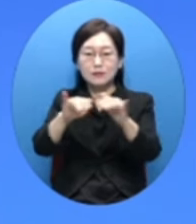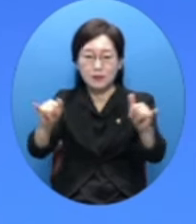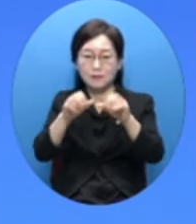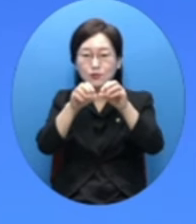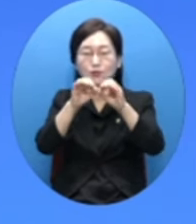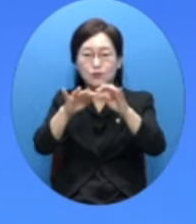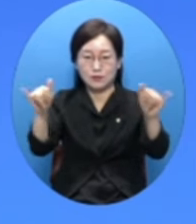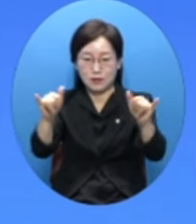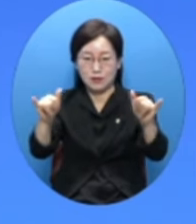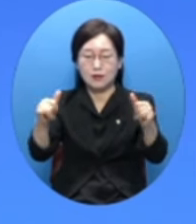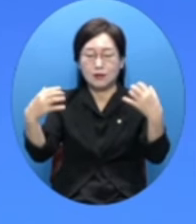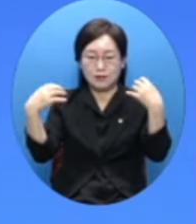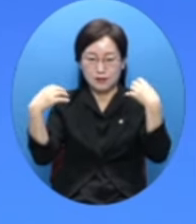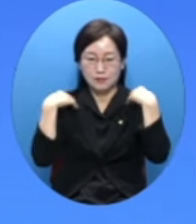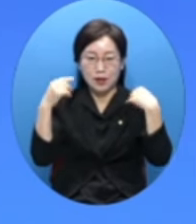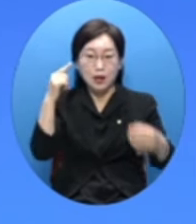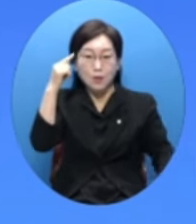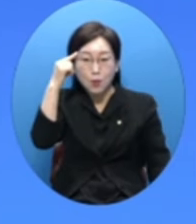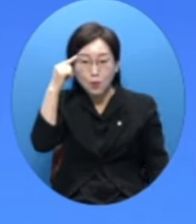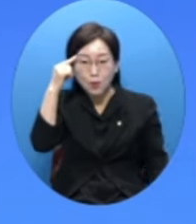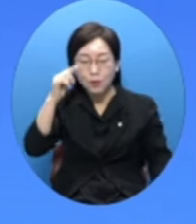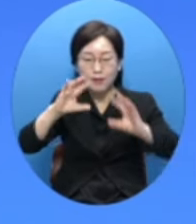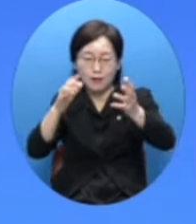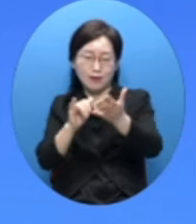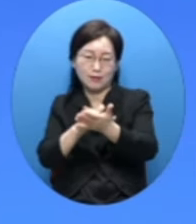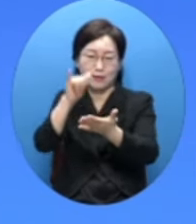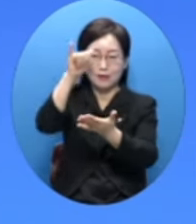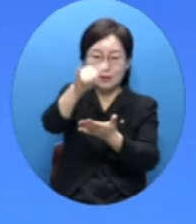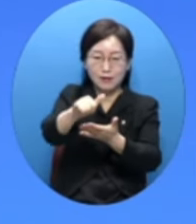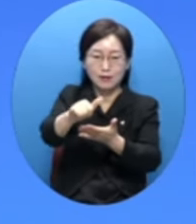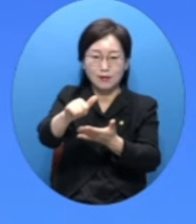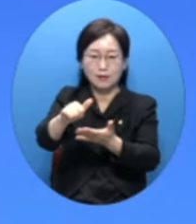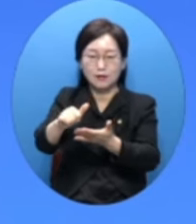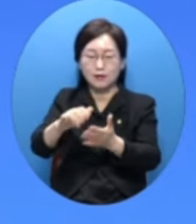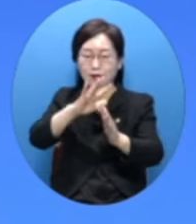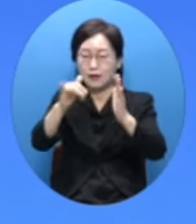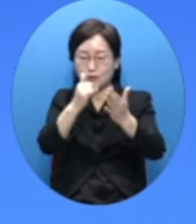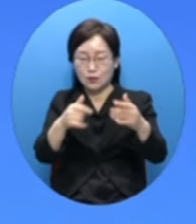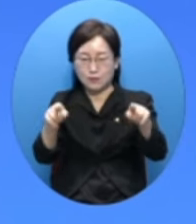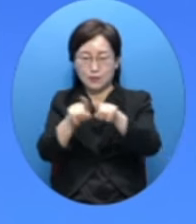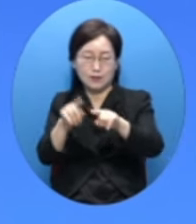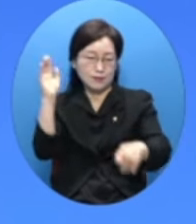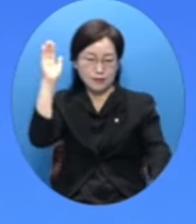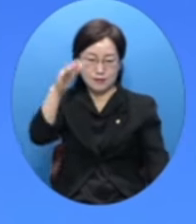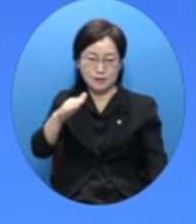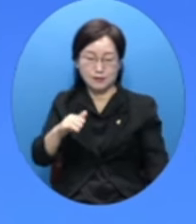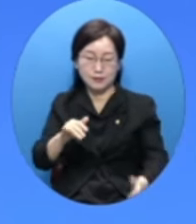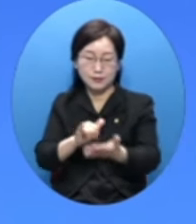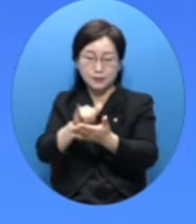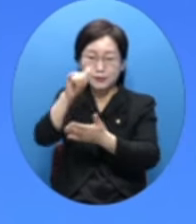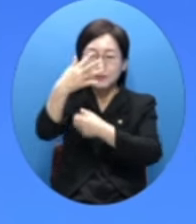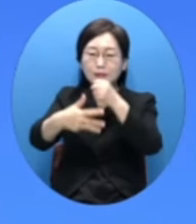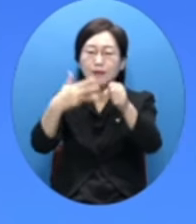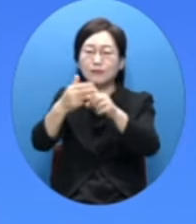갑니다. 척박한 환경에 있는 몽골로 온 가족을 데리고 가서 8년 동안